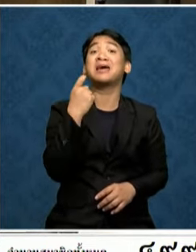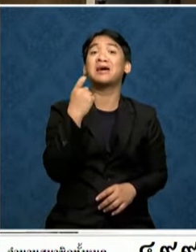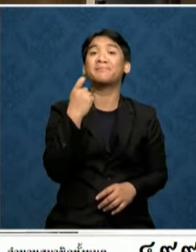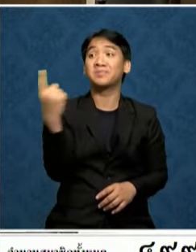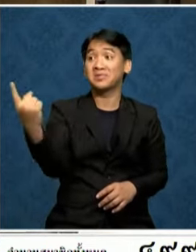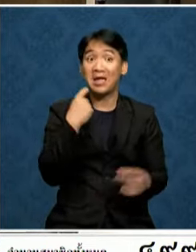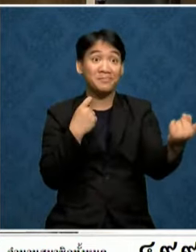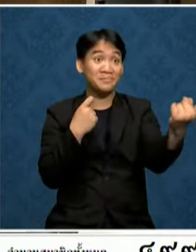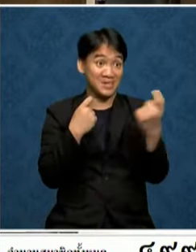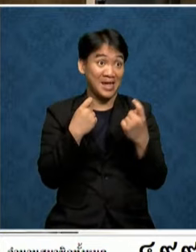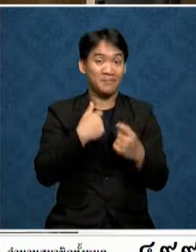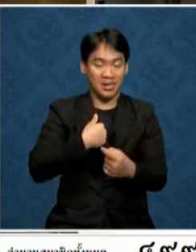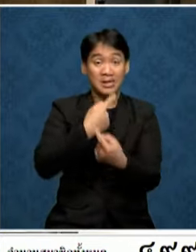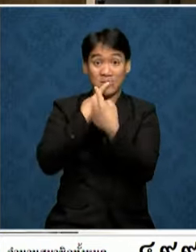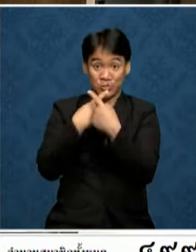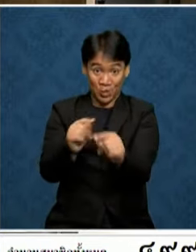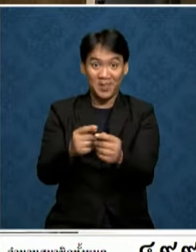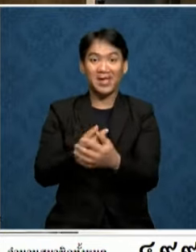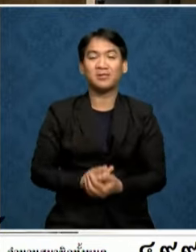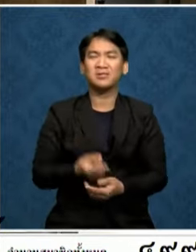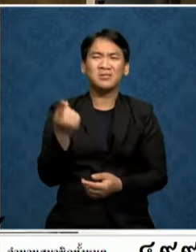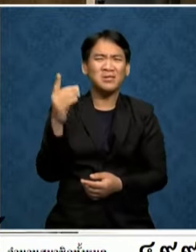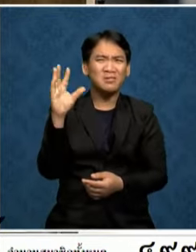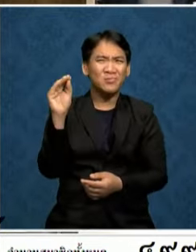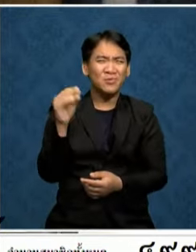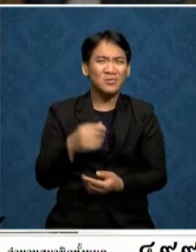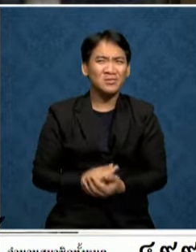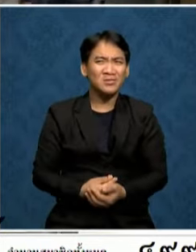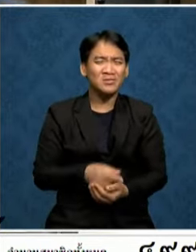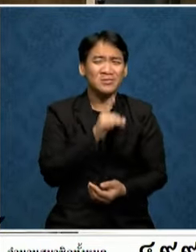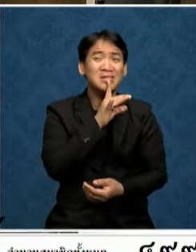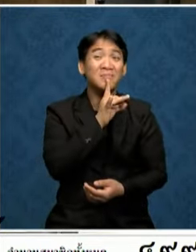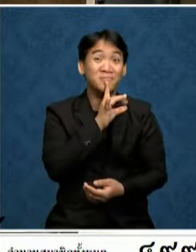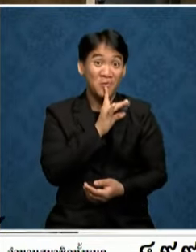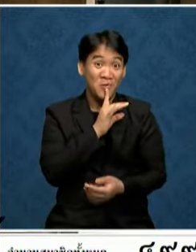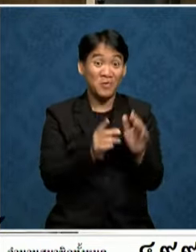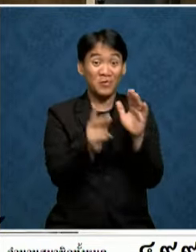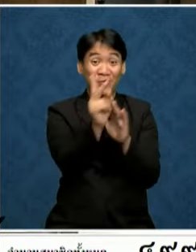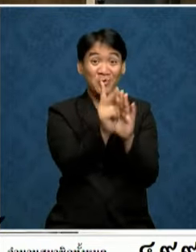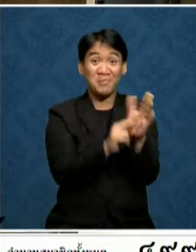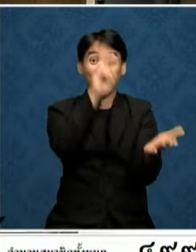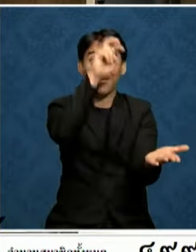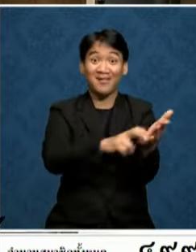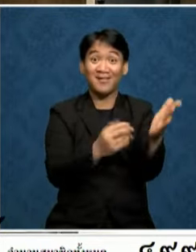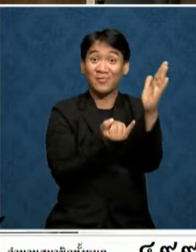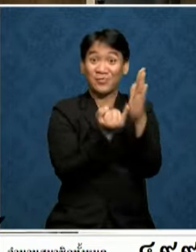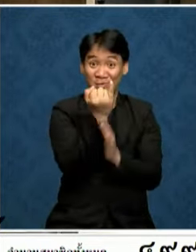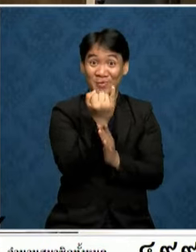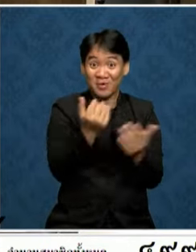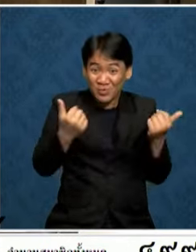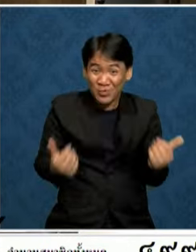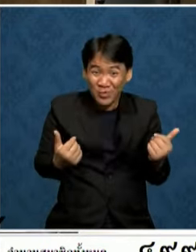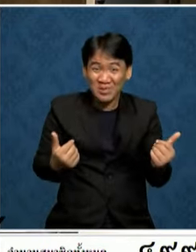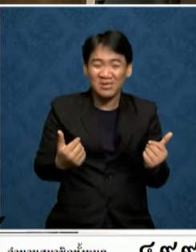แล้วะกันที่พยายามพูดนะคะว่าเอ๊ะถ้าเป็นอ่าหนังโป๊นะคะถูกกฎหมายนะคะจะทำให้เอ่อทุกวันนี้มันก็